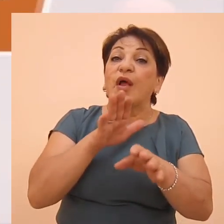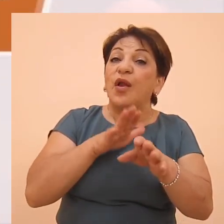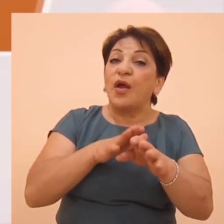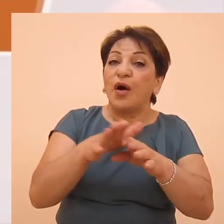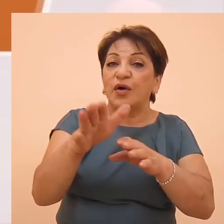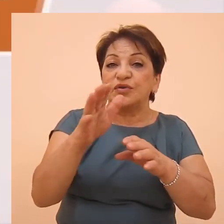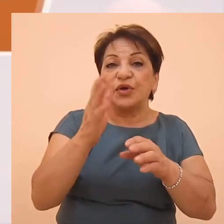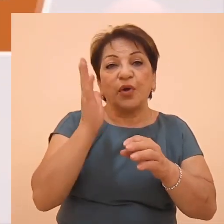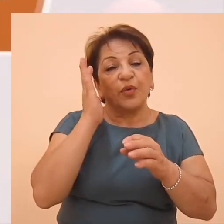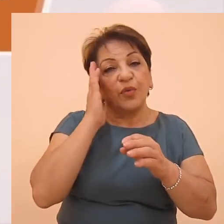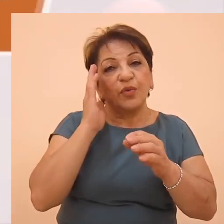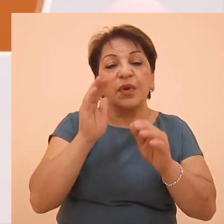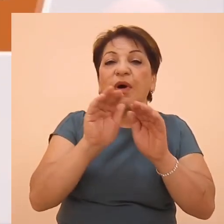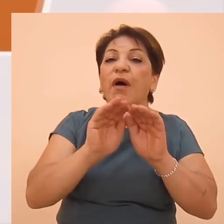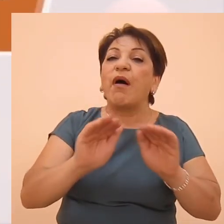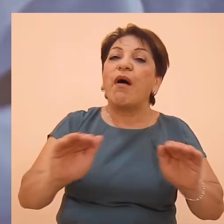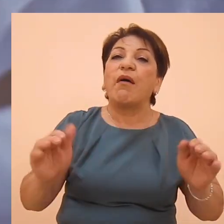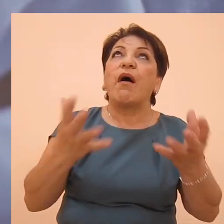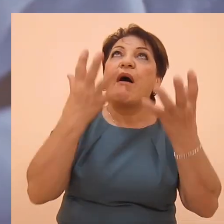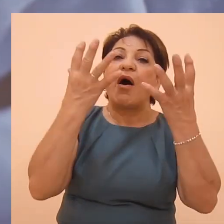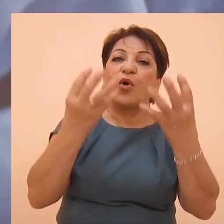Լիարժեք քուն, խաղաղ առօրյա։